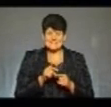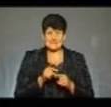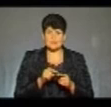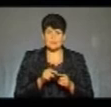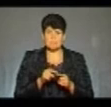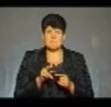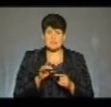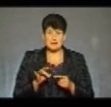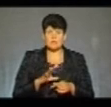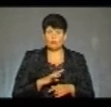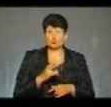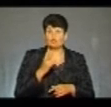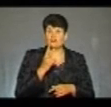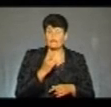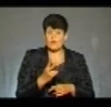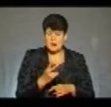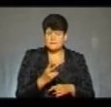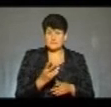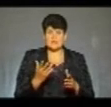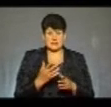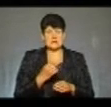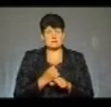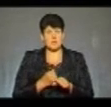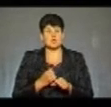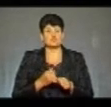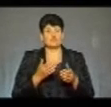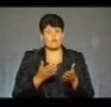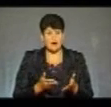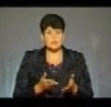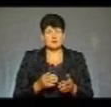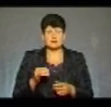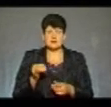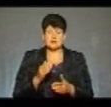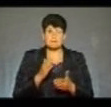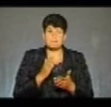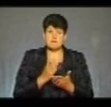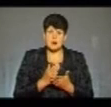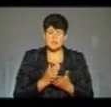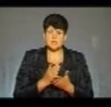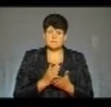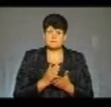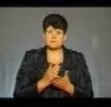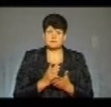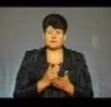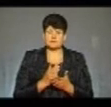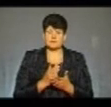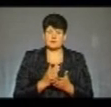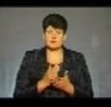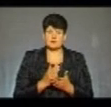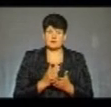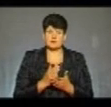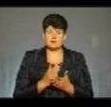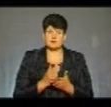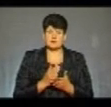таких предметів було 2, і які спрацювали, які мали за собою відповідне спрацювання, мало за